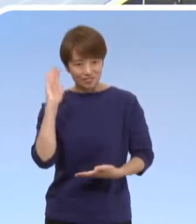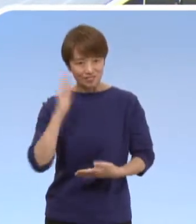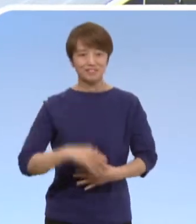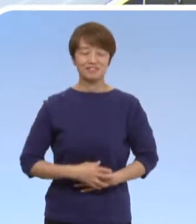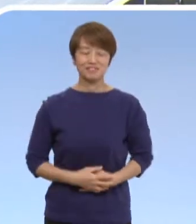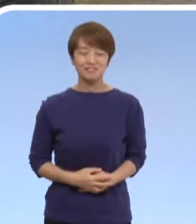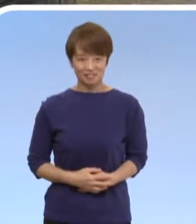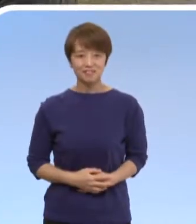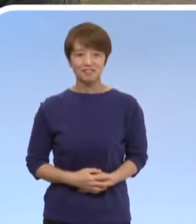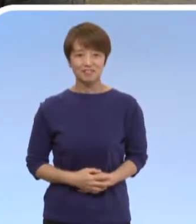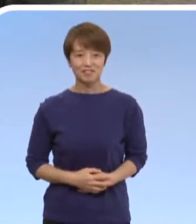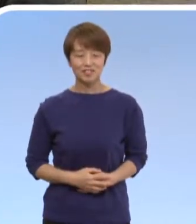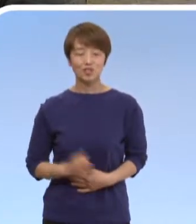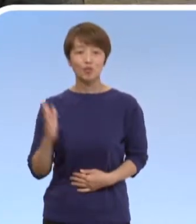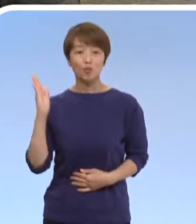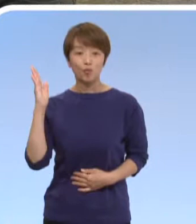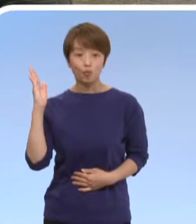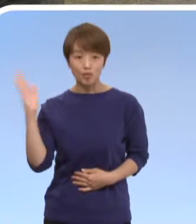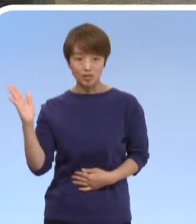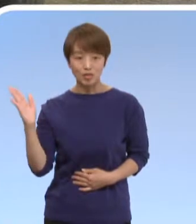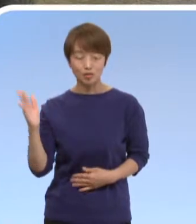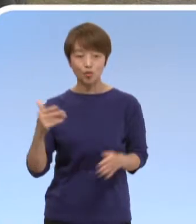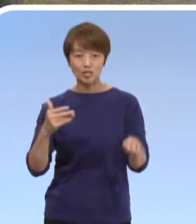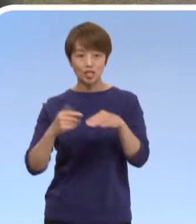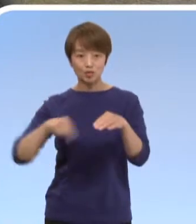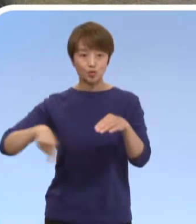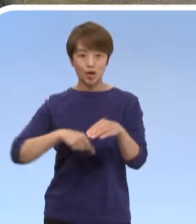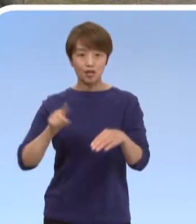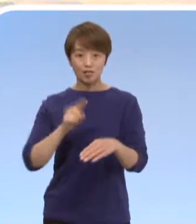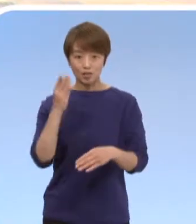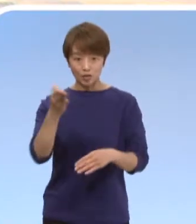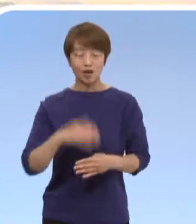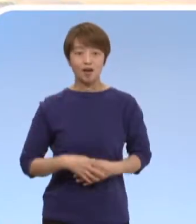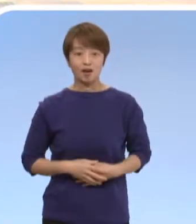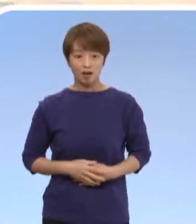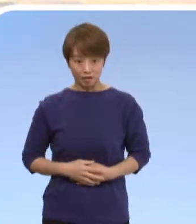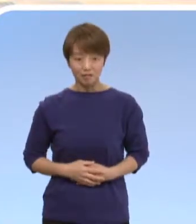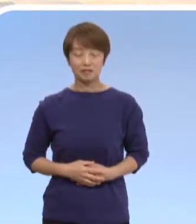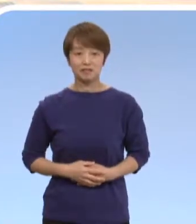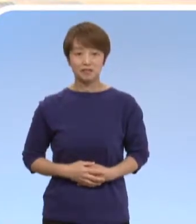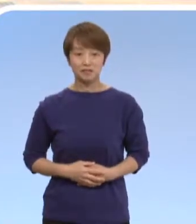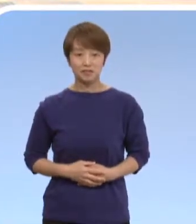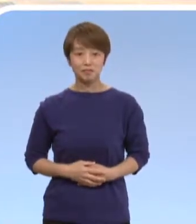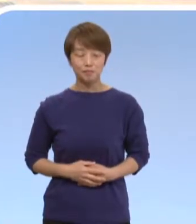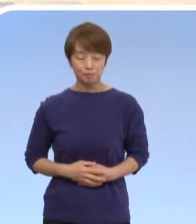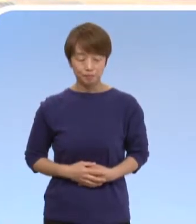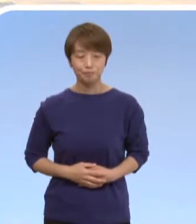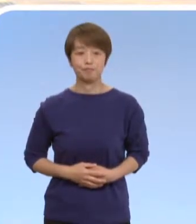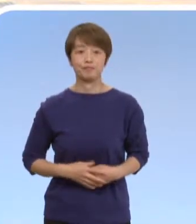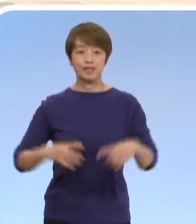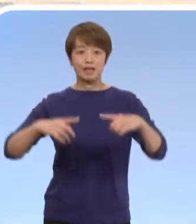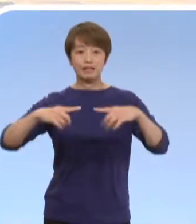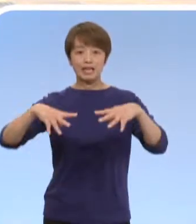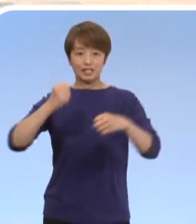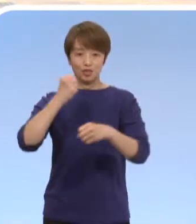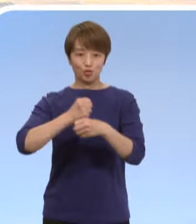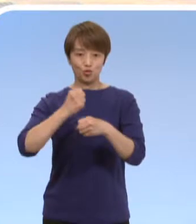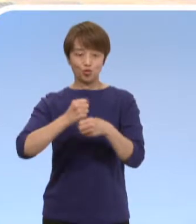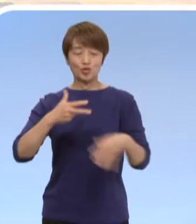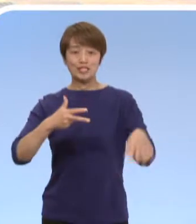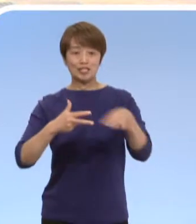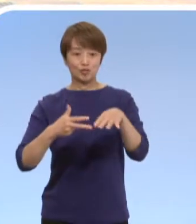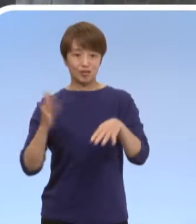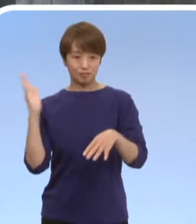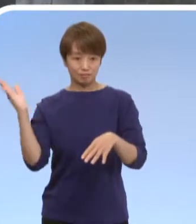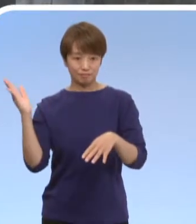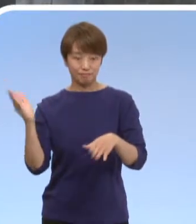。 こちらは何という施設なんですか？ 龍谷フロートソーラーパーク洲本という発電施設